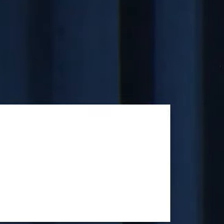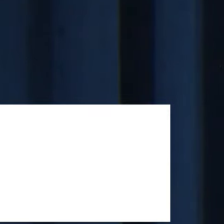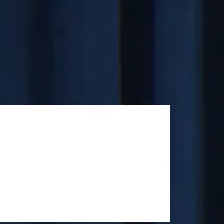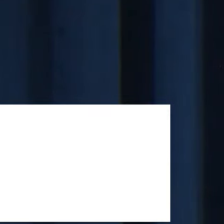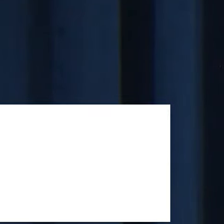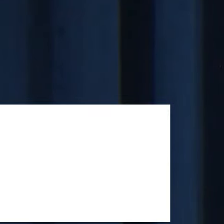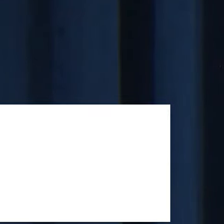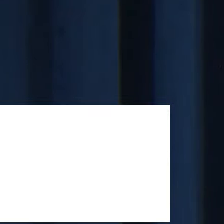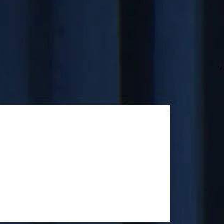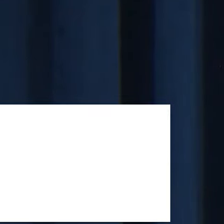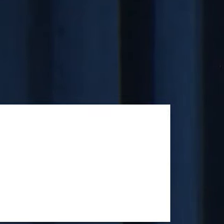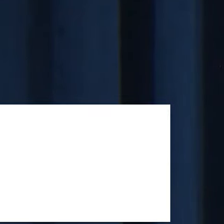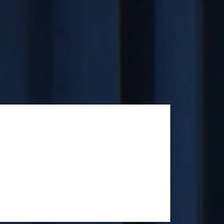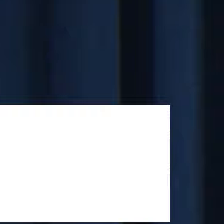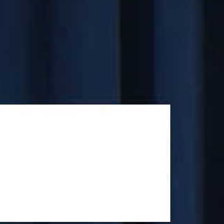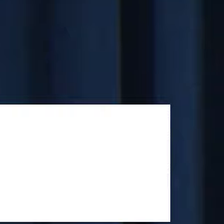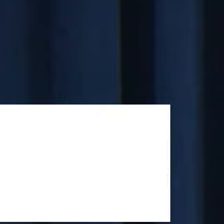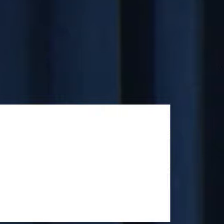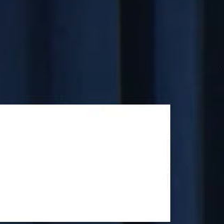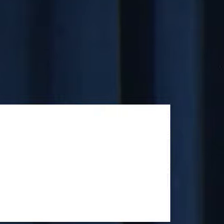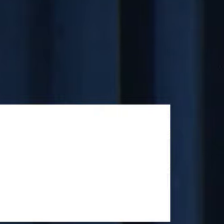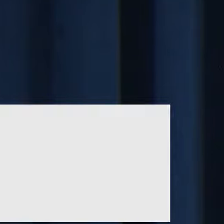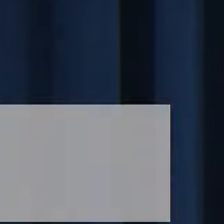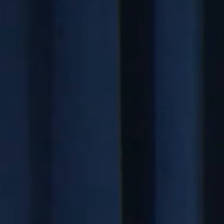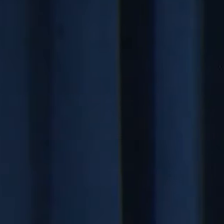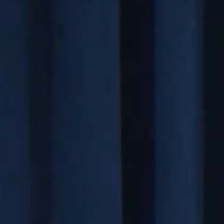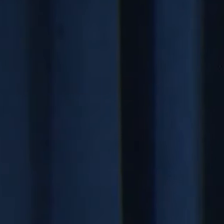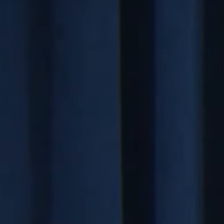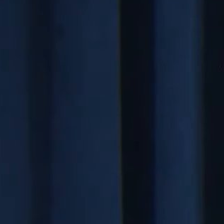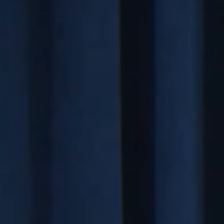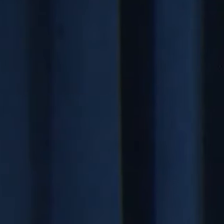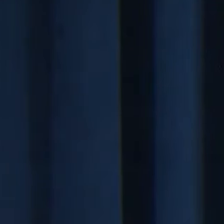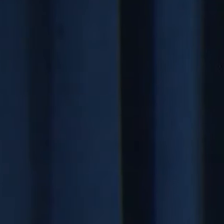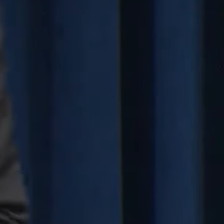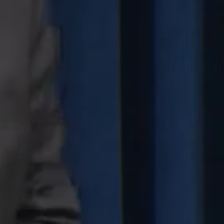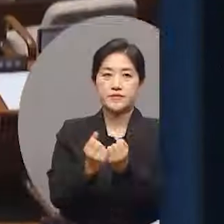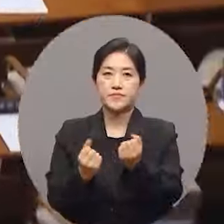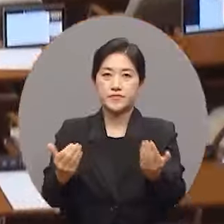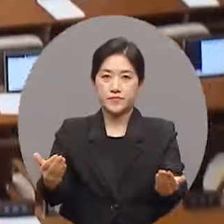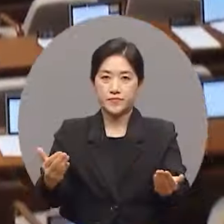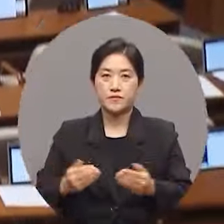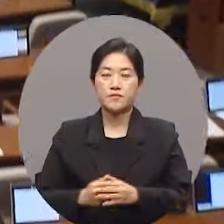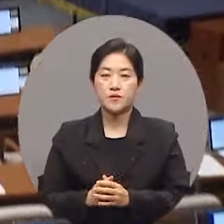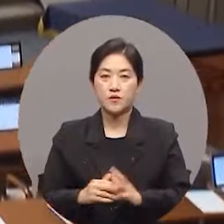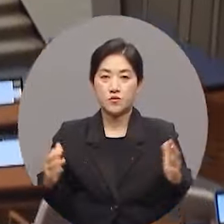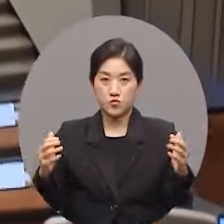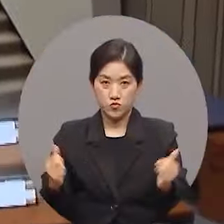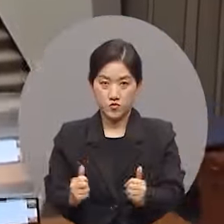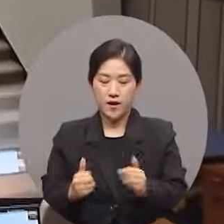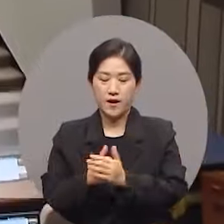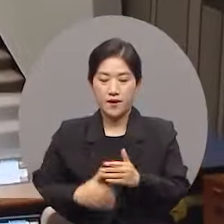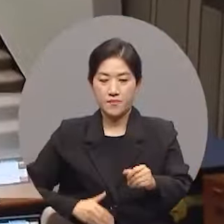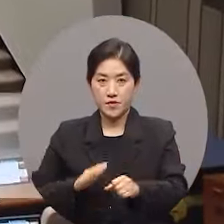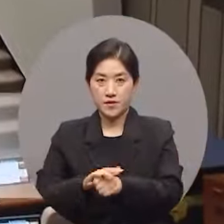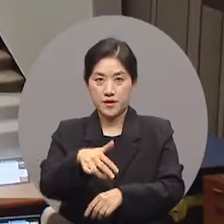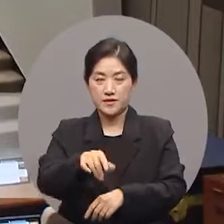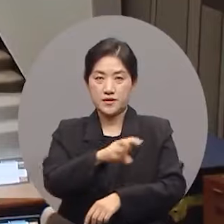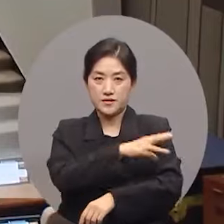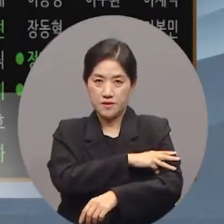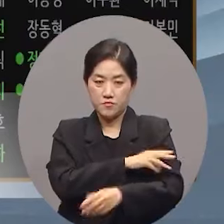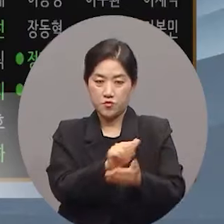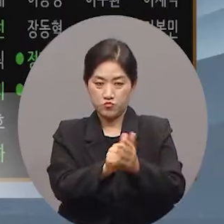향후 엄중하게 대응할 것입니다. 이상입니다. 국회가 해병대 최상병